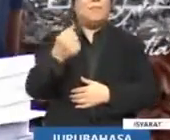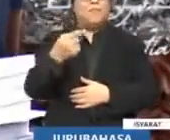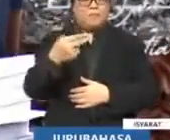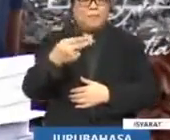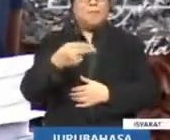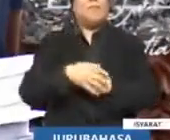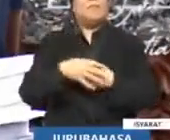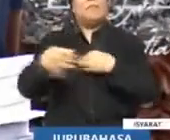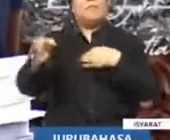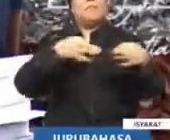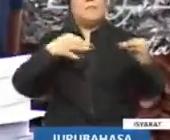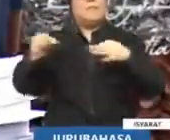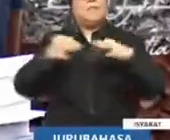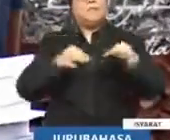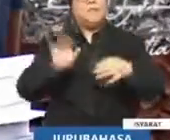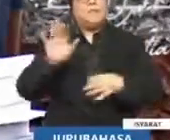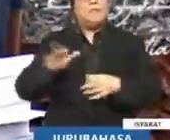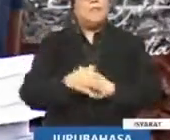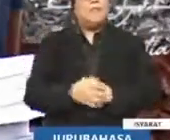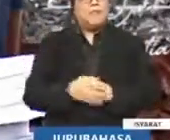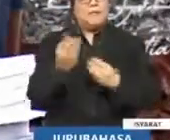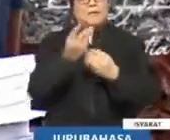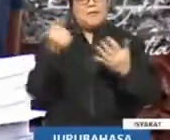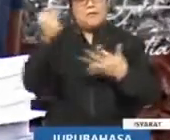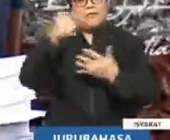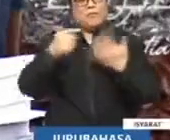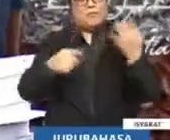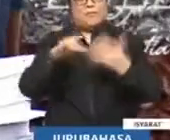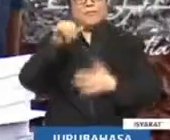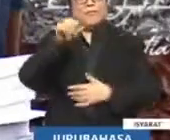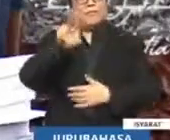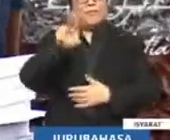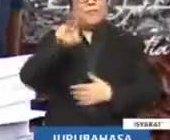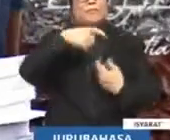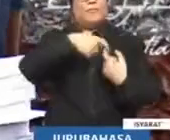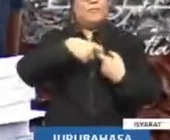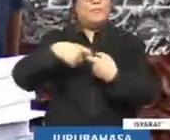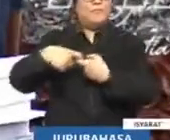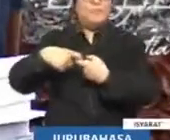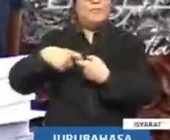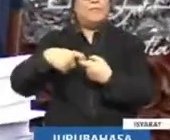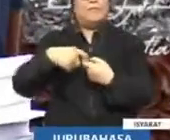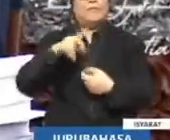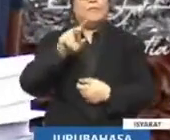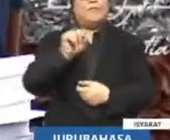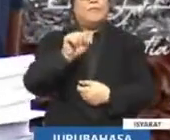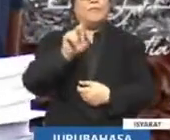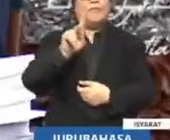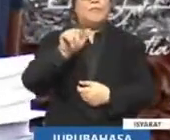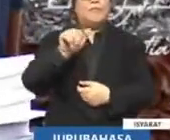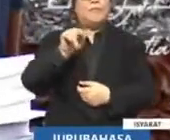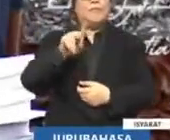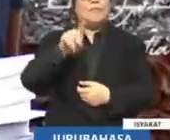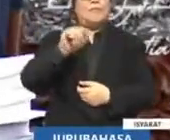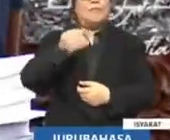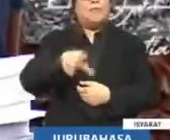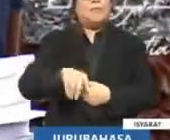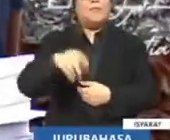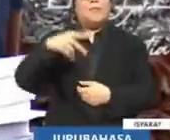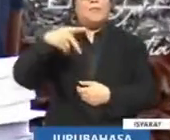Hai memberi penerangan di atas beberapa isu yang melibatkan schendel pencana